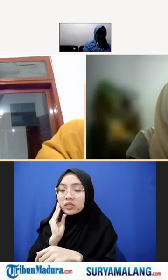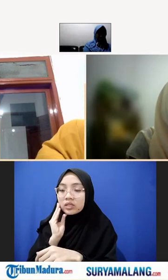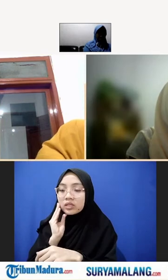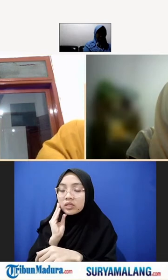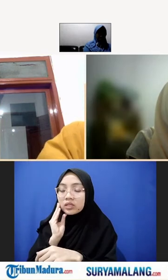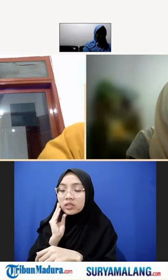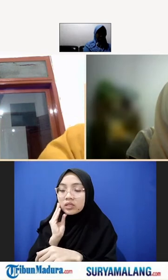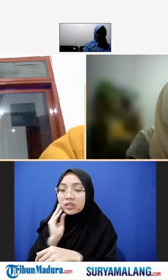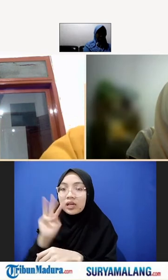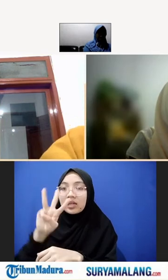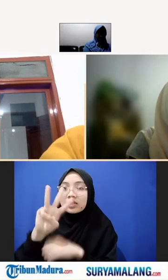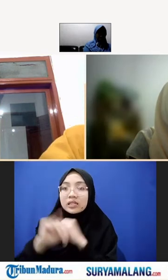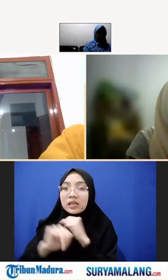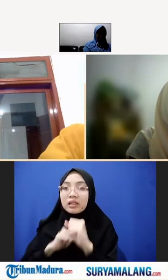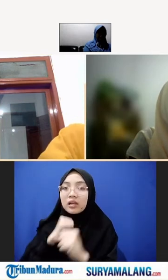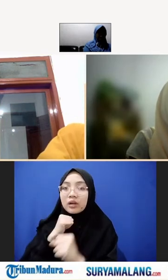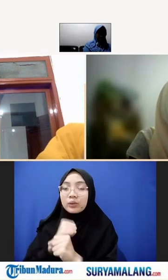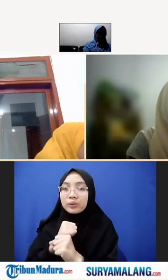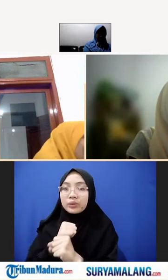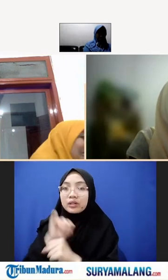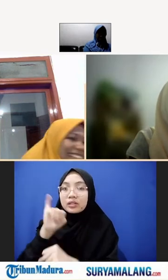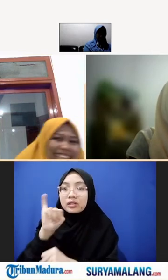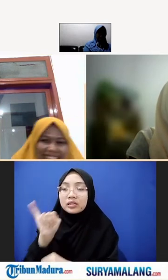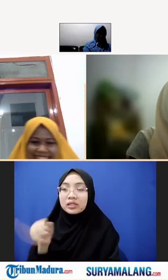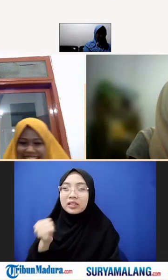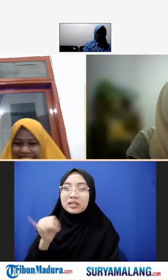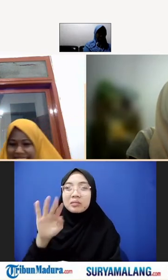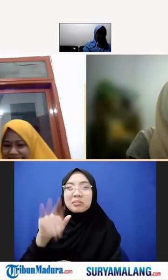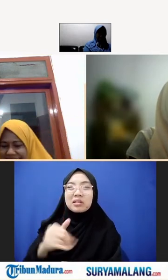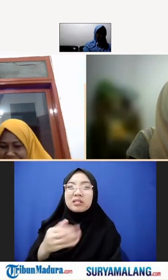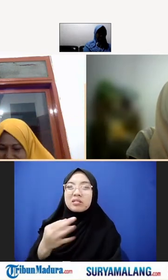sekitar 3 tahun ya. Jadi baru